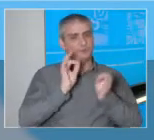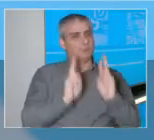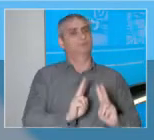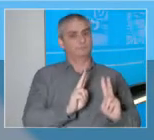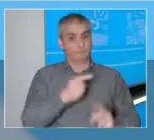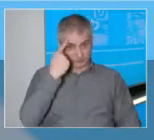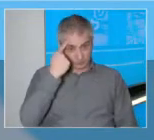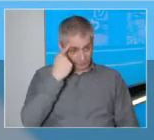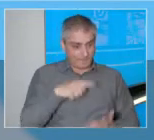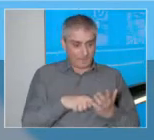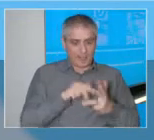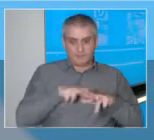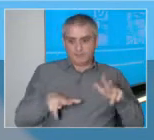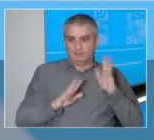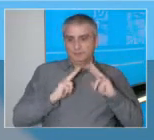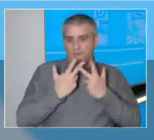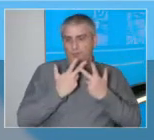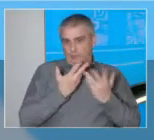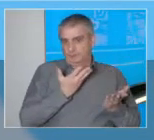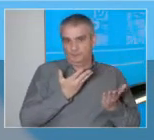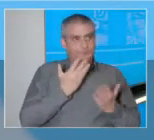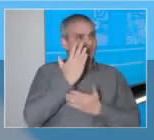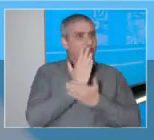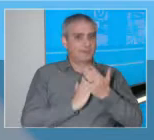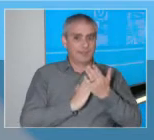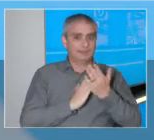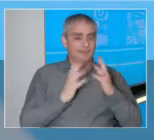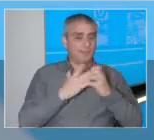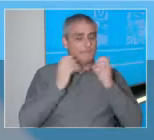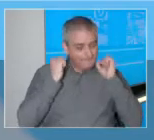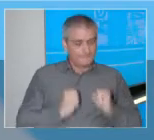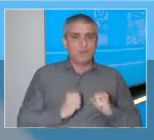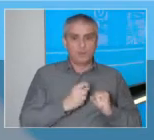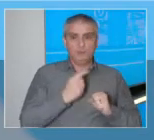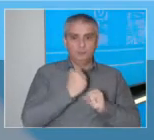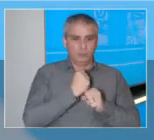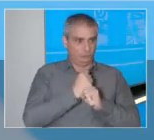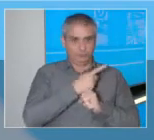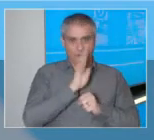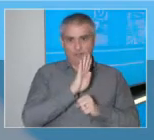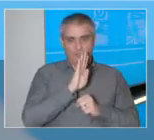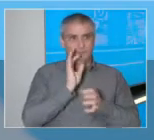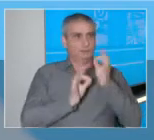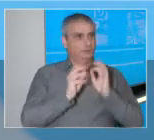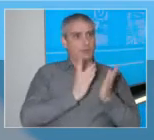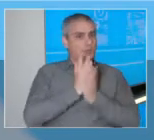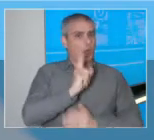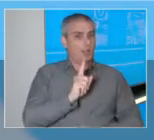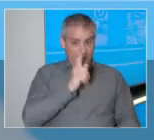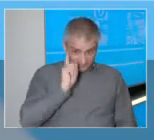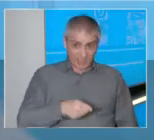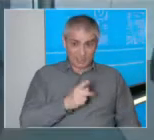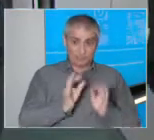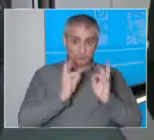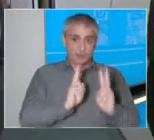אתה חושב שלנוכח המציאות הציבורית שנוצרה, כשחצי אמר היום בטוח שנעשה לנתניהו משפט לא הוגן, האם צריך